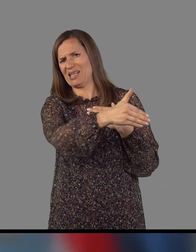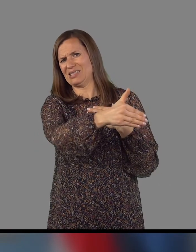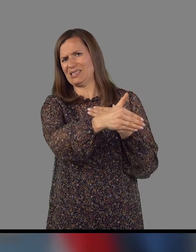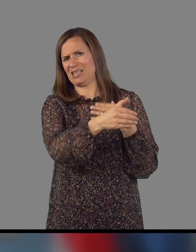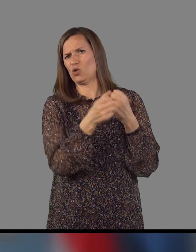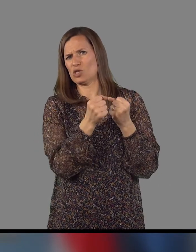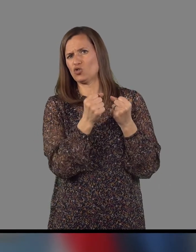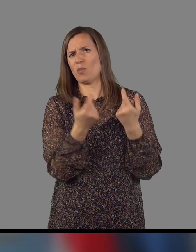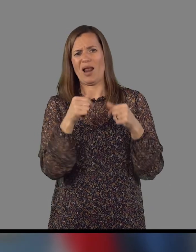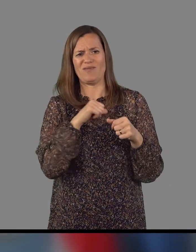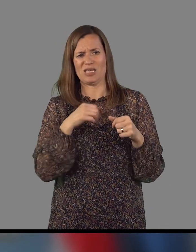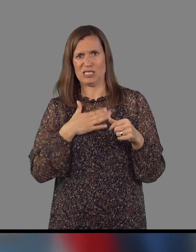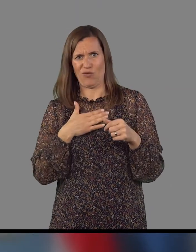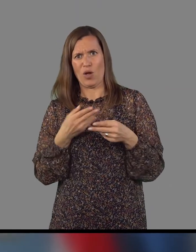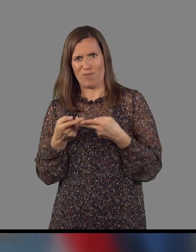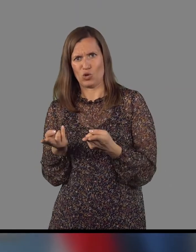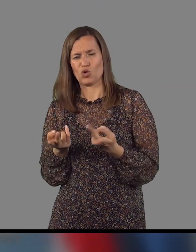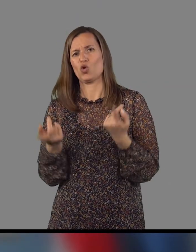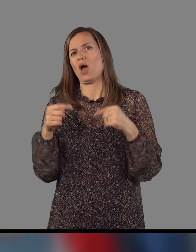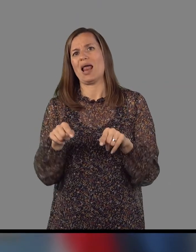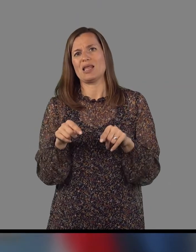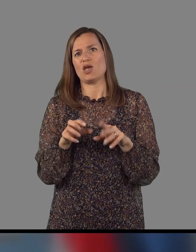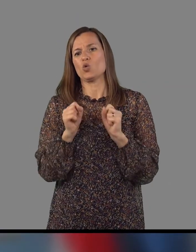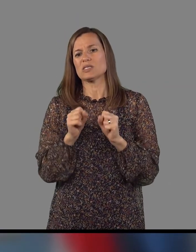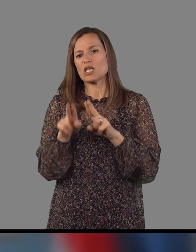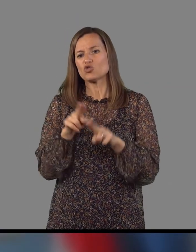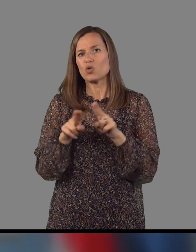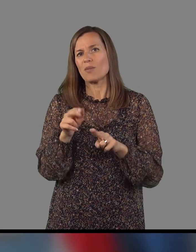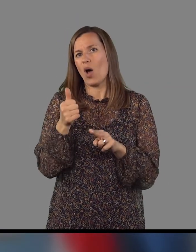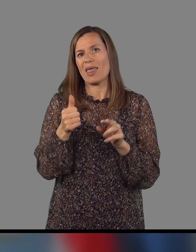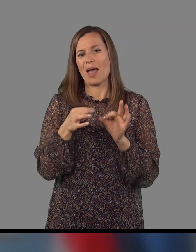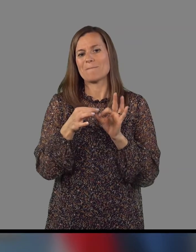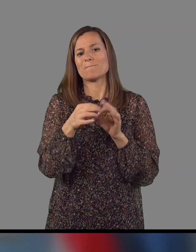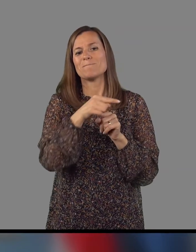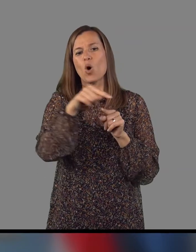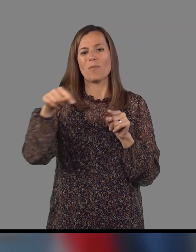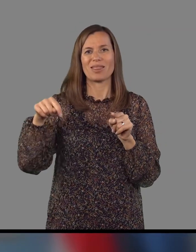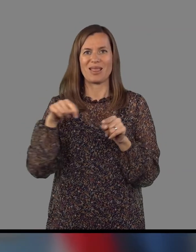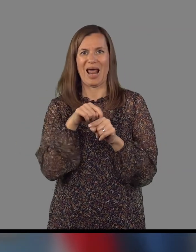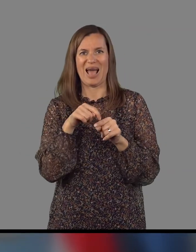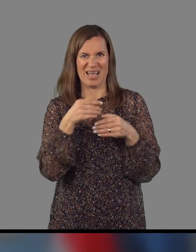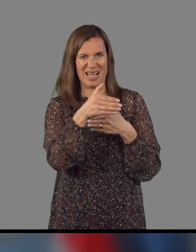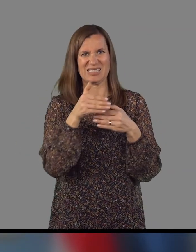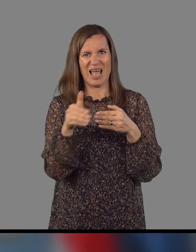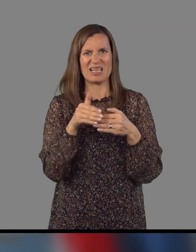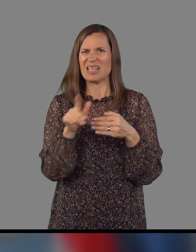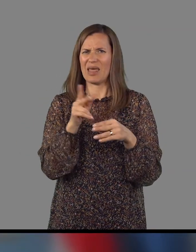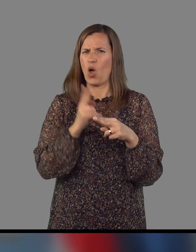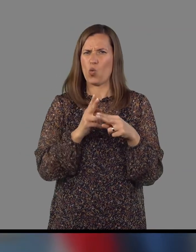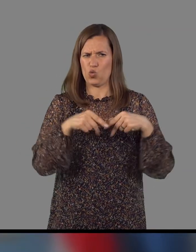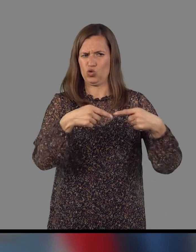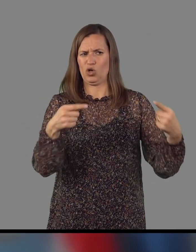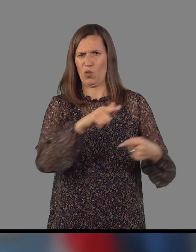distanci oziroma vzdržujemo, ali smo v svojem prostoru, ali vzdržujemo tistih 1,5 metra razdalje, toliko, da